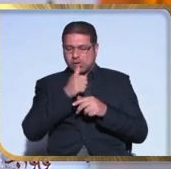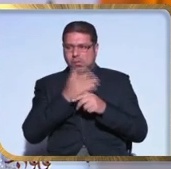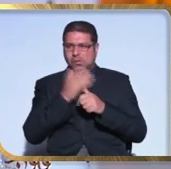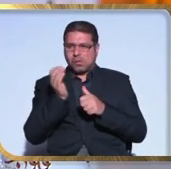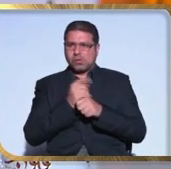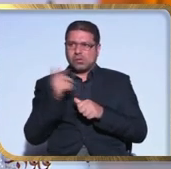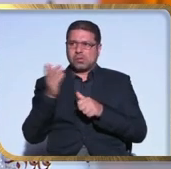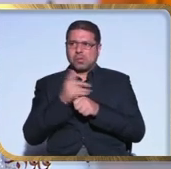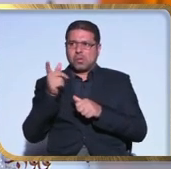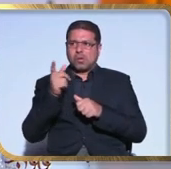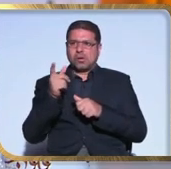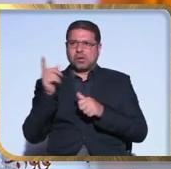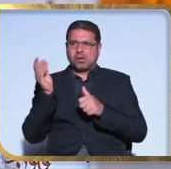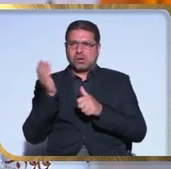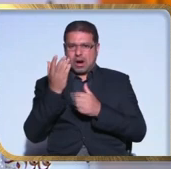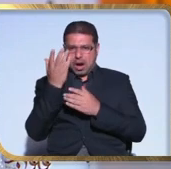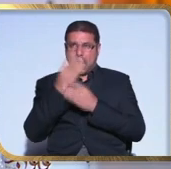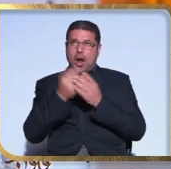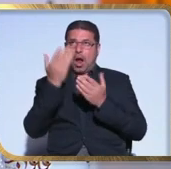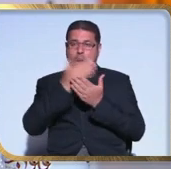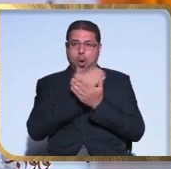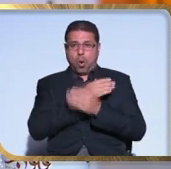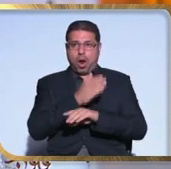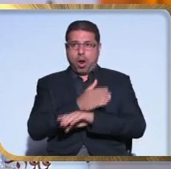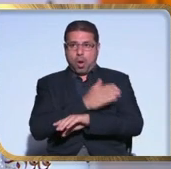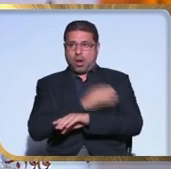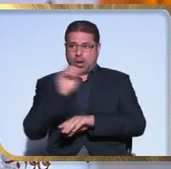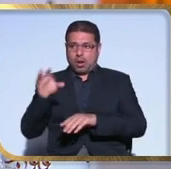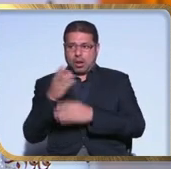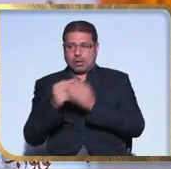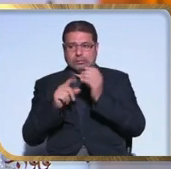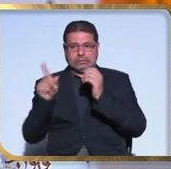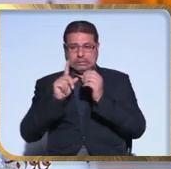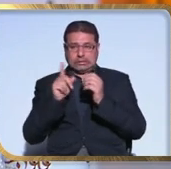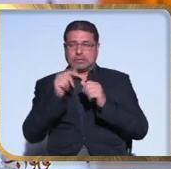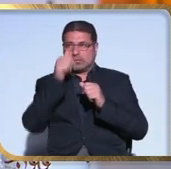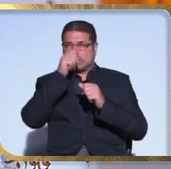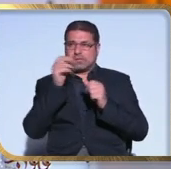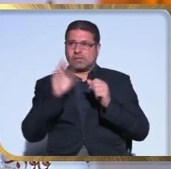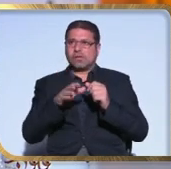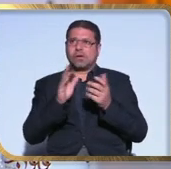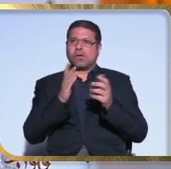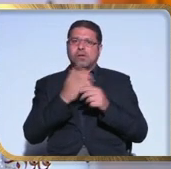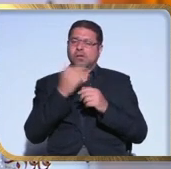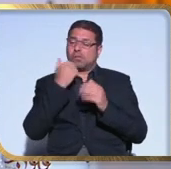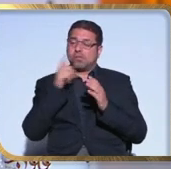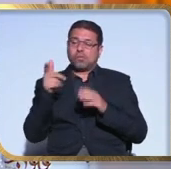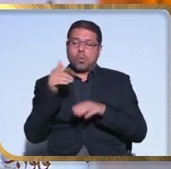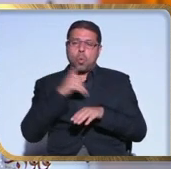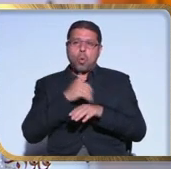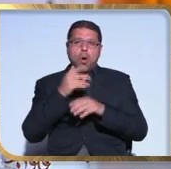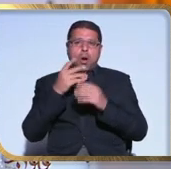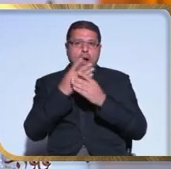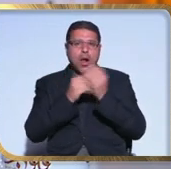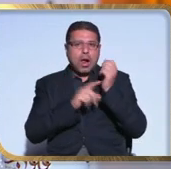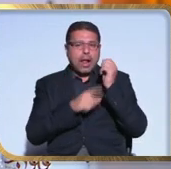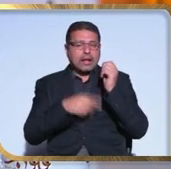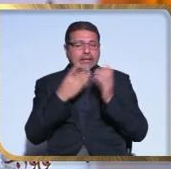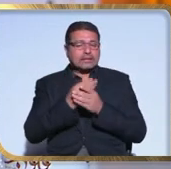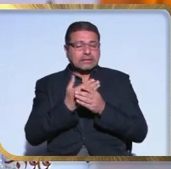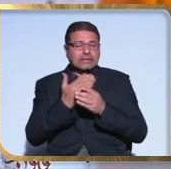منه لان هو لم يرضى بما اعطاه الله اياه انا مش عارفه ايه عذره في هذا الامر